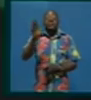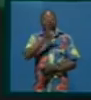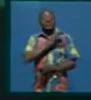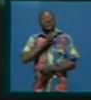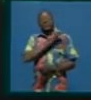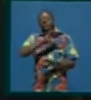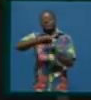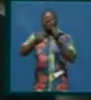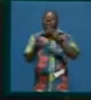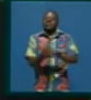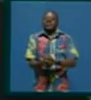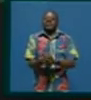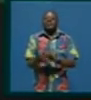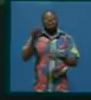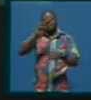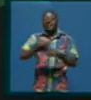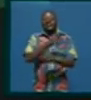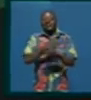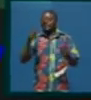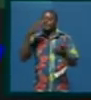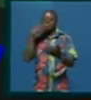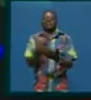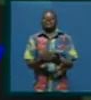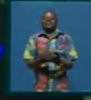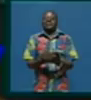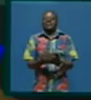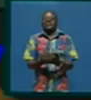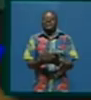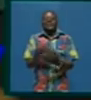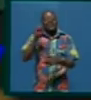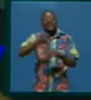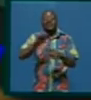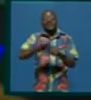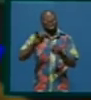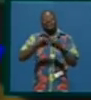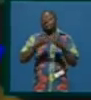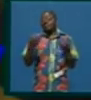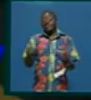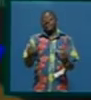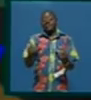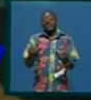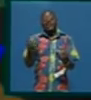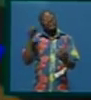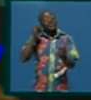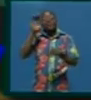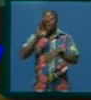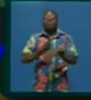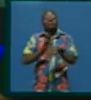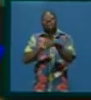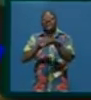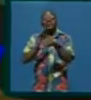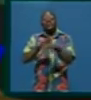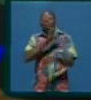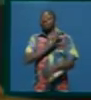surtout. Le sujet est très bien. C'est un sujet d'actualité, c'est un sujet qui interpelle les consciences. Et je pense